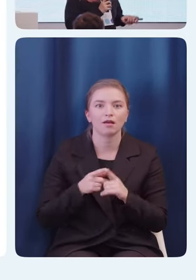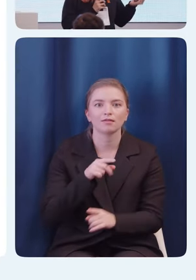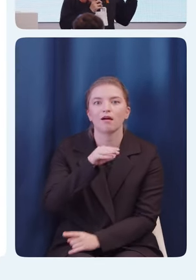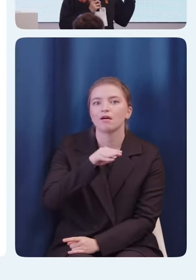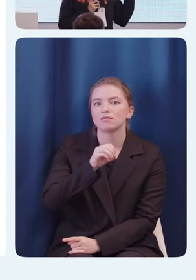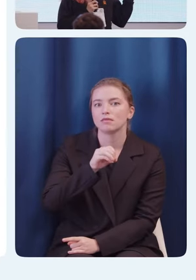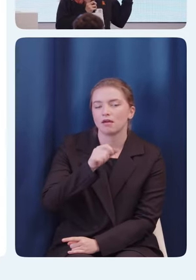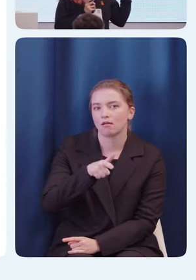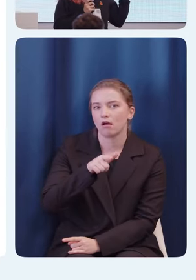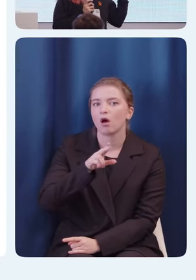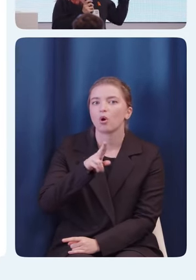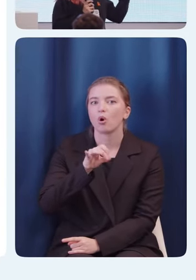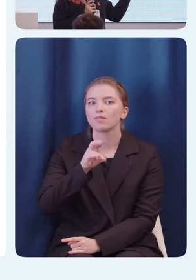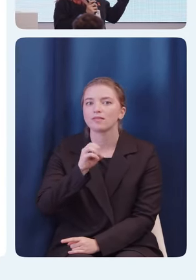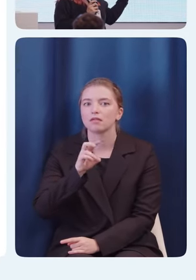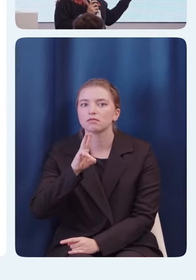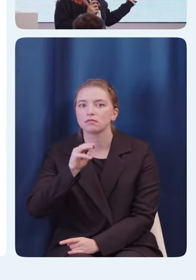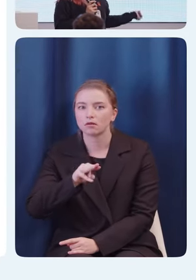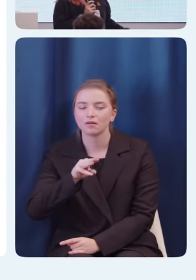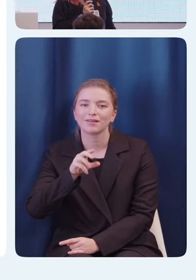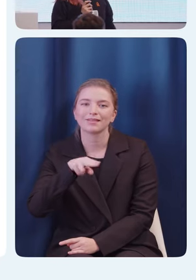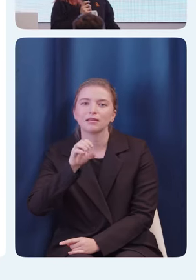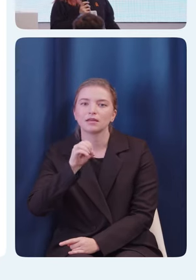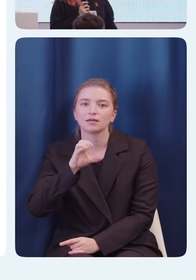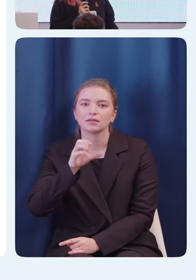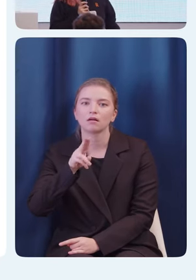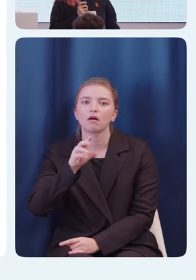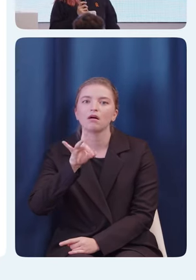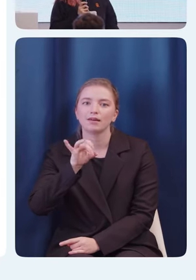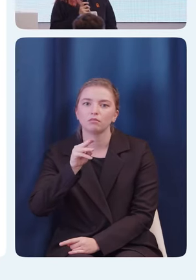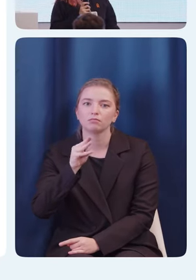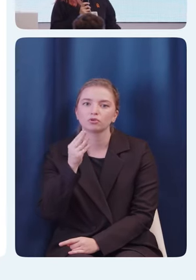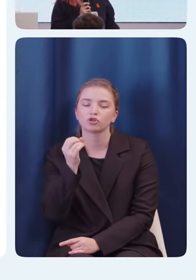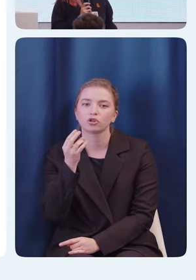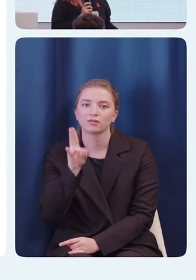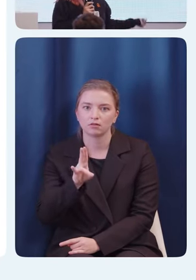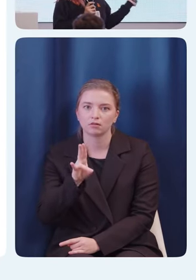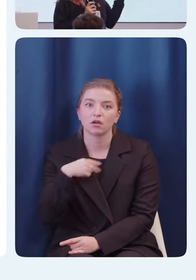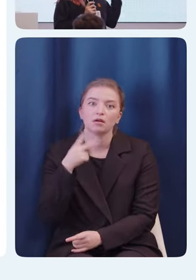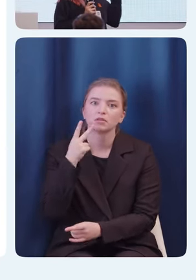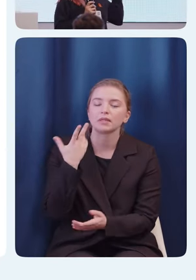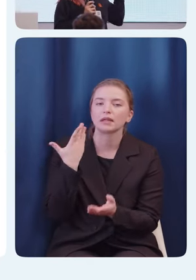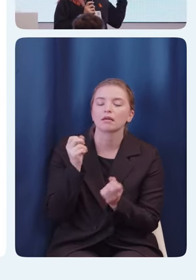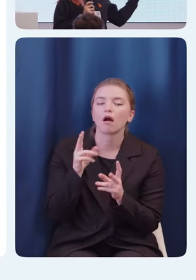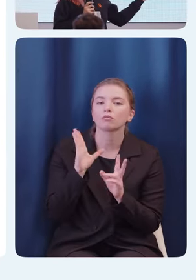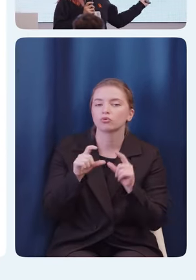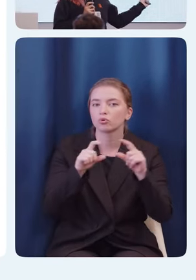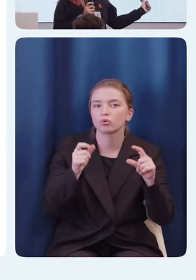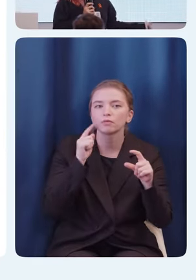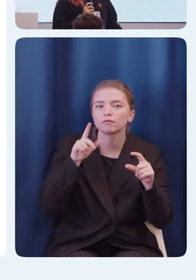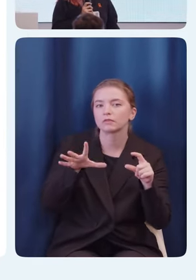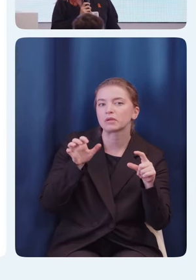Здесь можно заметить, как кнопка озвучивается, если ей не задано Content Description, то есть без ярлыка